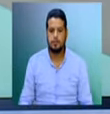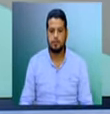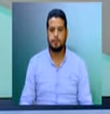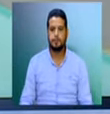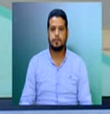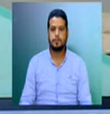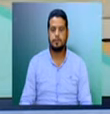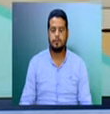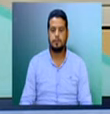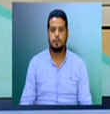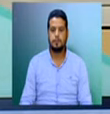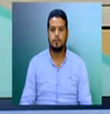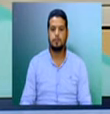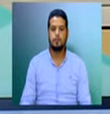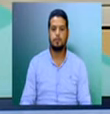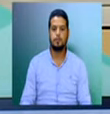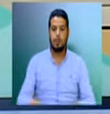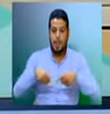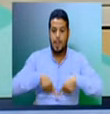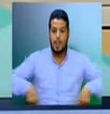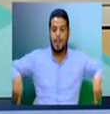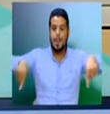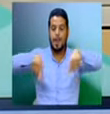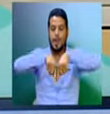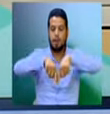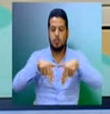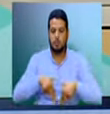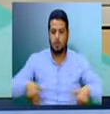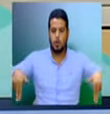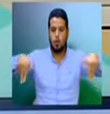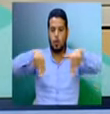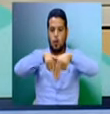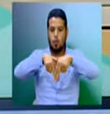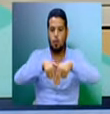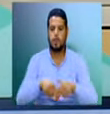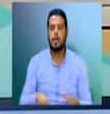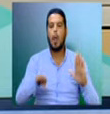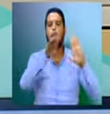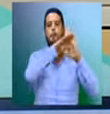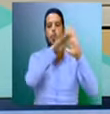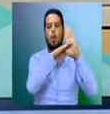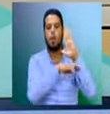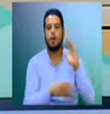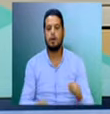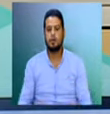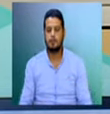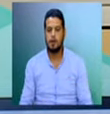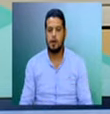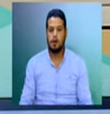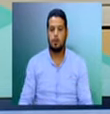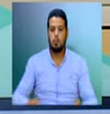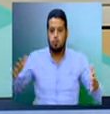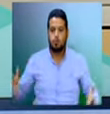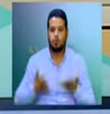المحفظة المحمولة، تفعيل المجلس الوطني للمناهج وبعث المجلس الأعلى للتربية، وتشجيع وضبط دور